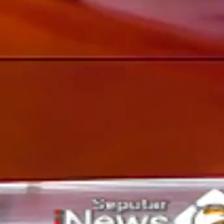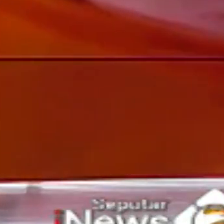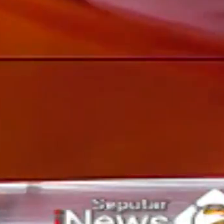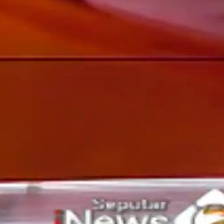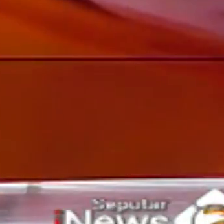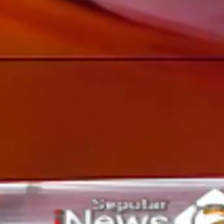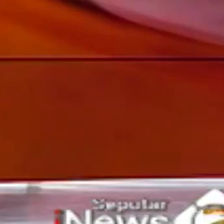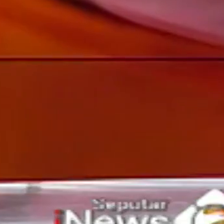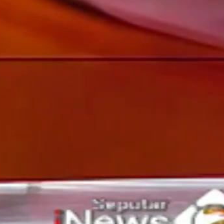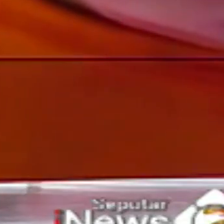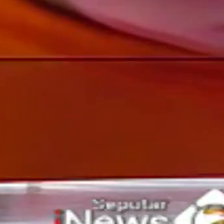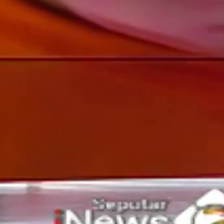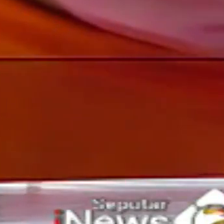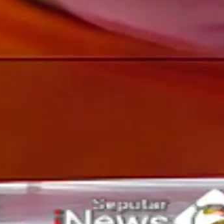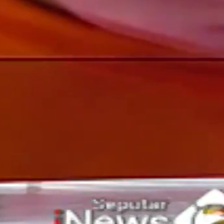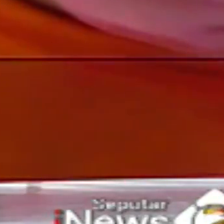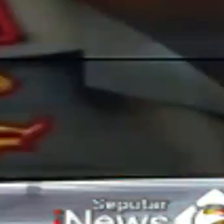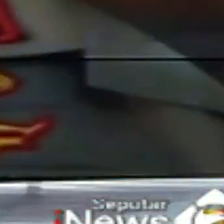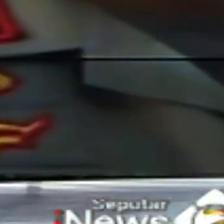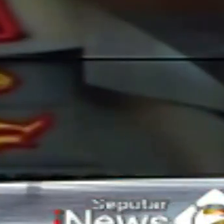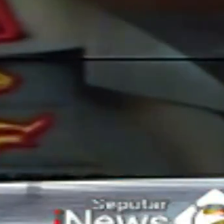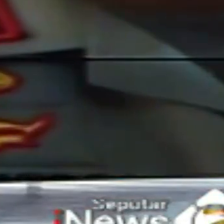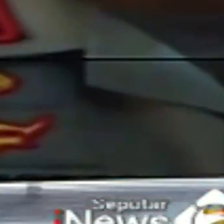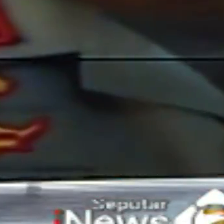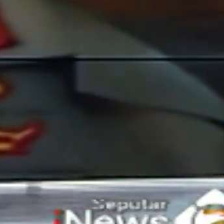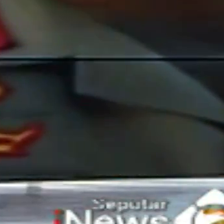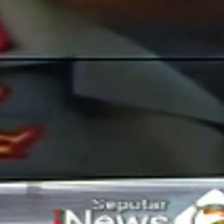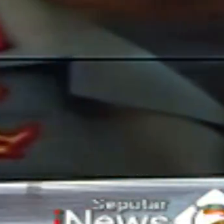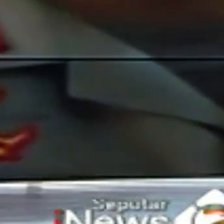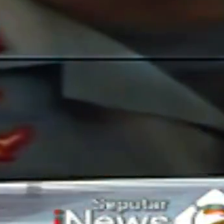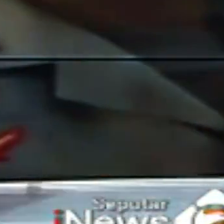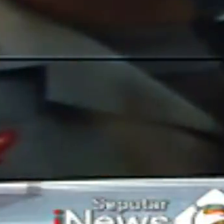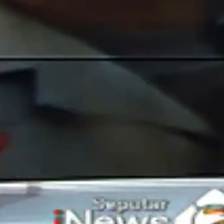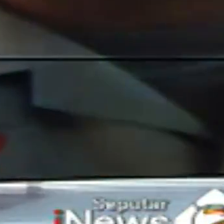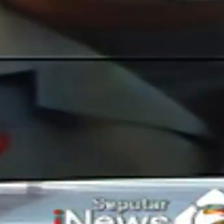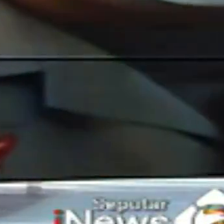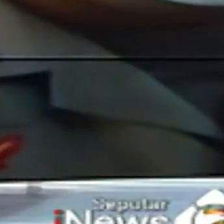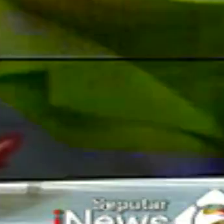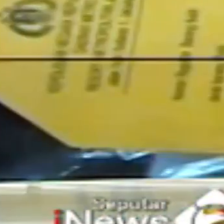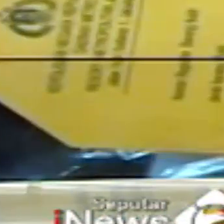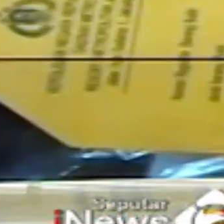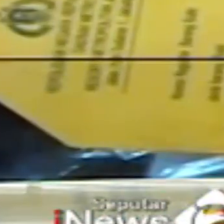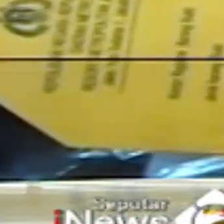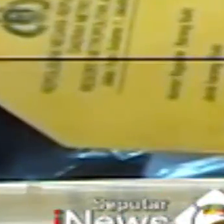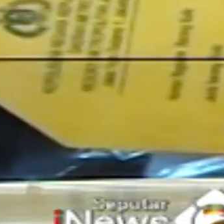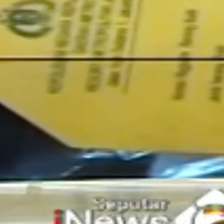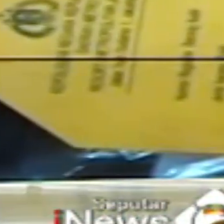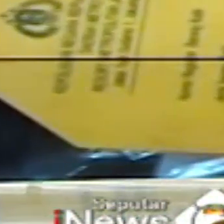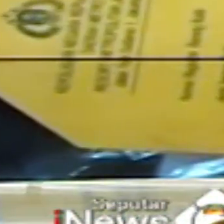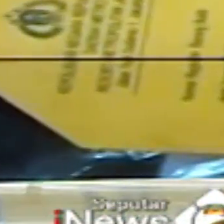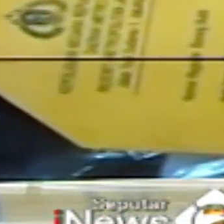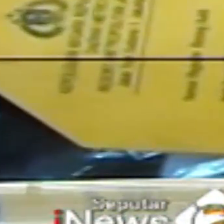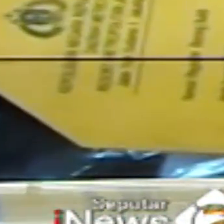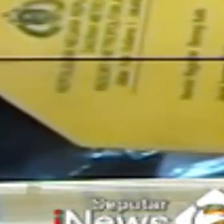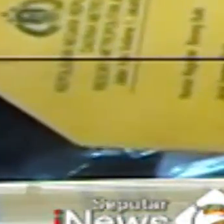covert 19 Polri menetapkan 89 tersangka kasus penyebaran hoax terkait Corona 14 orang